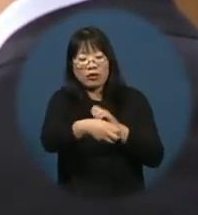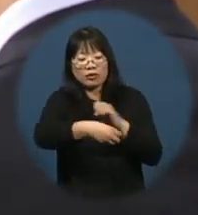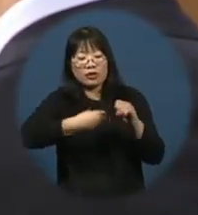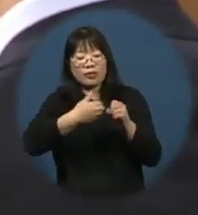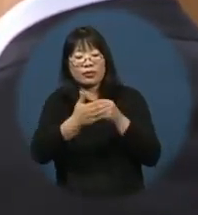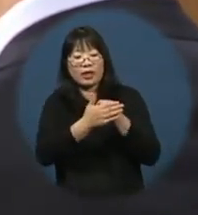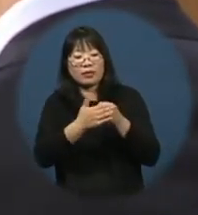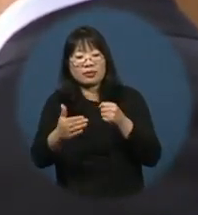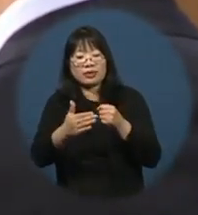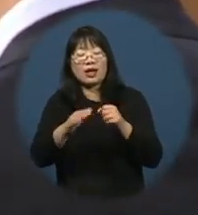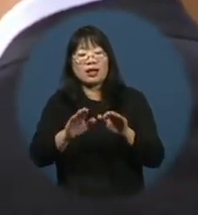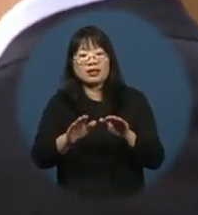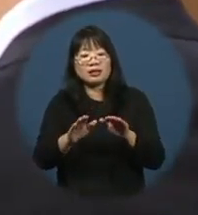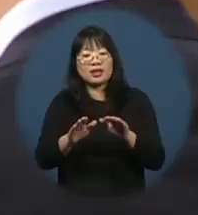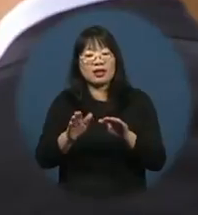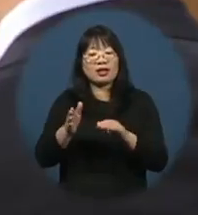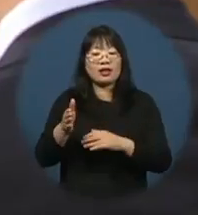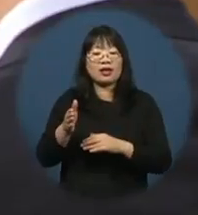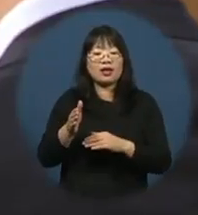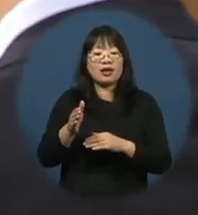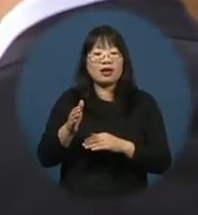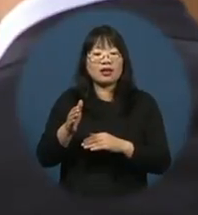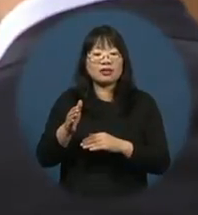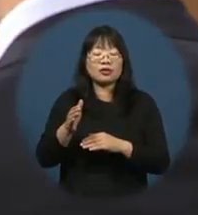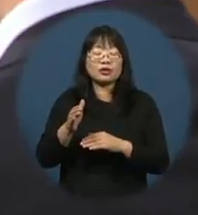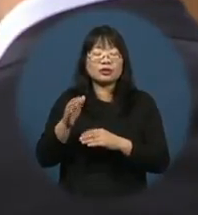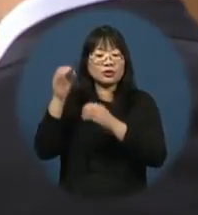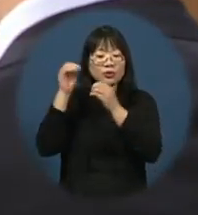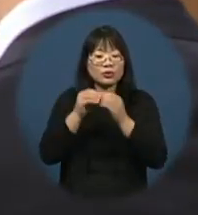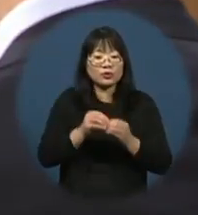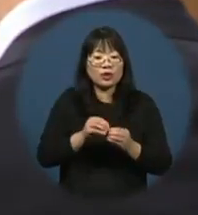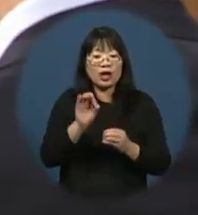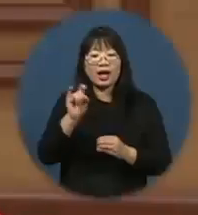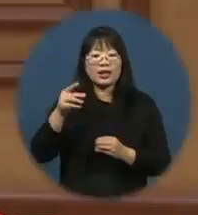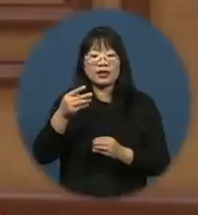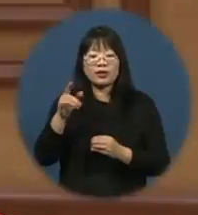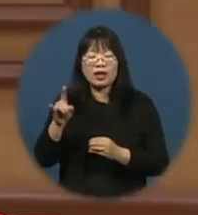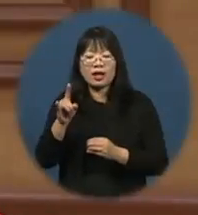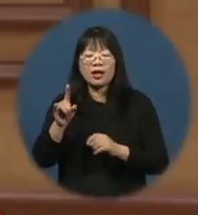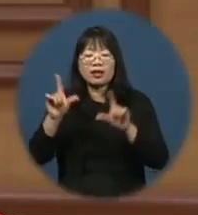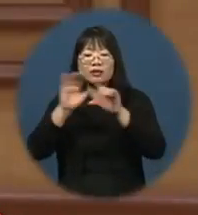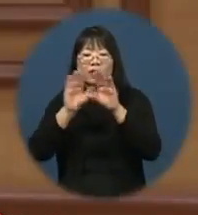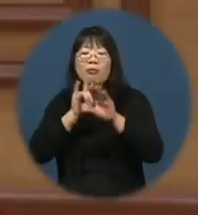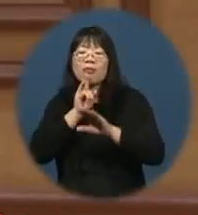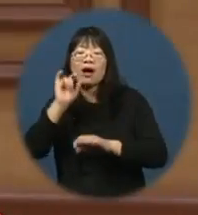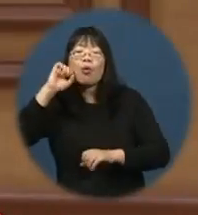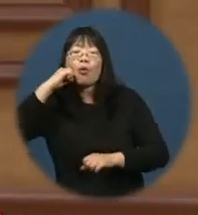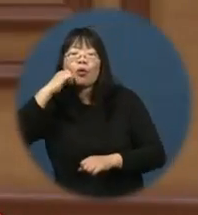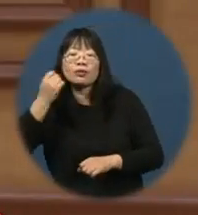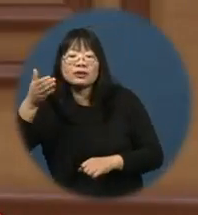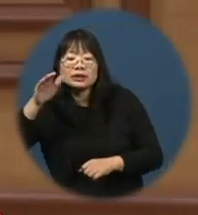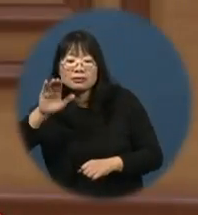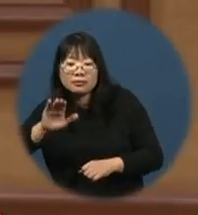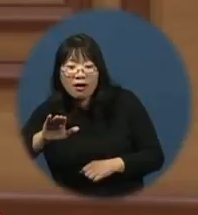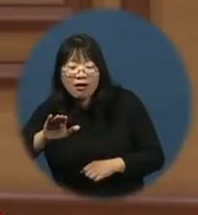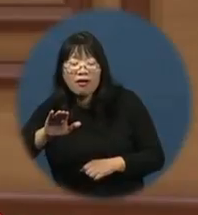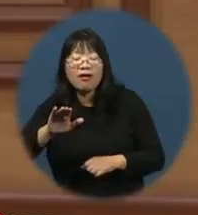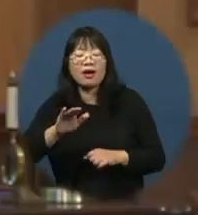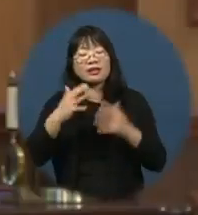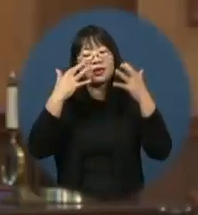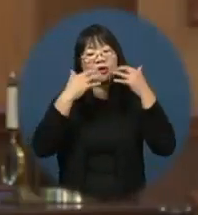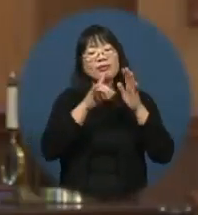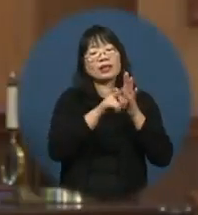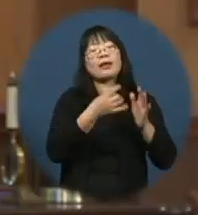전형적인 아열대라고 하긴 어렵다. 네, 그렇습니다. 그러나 여름은 이미 아열대다. 저 개인적인 생각은